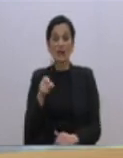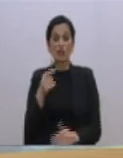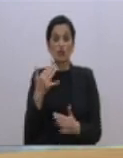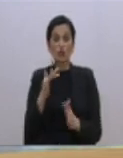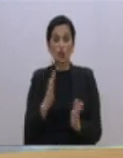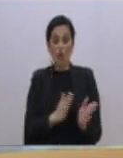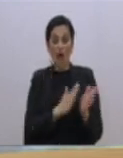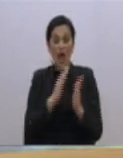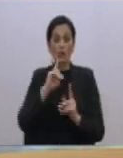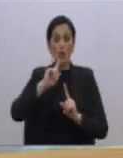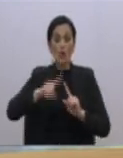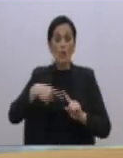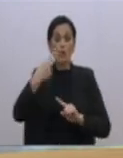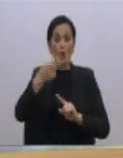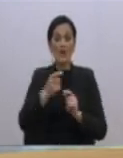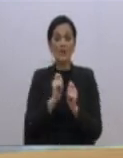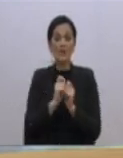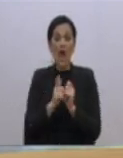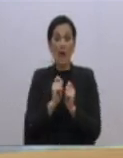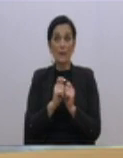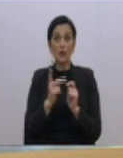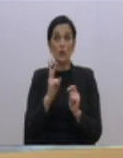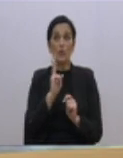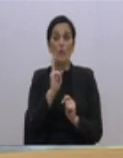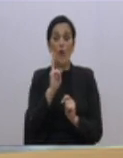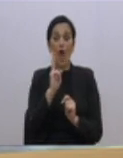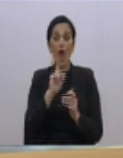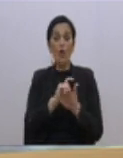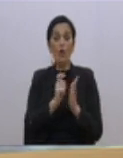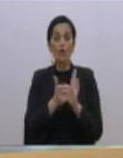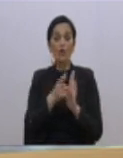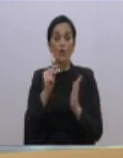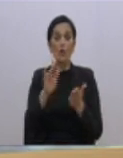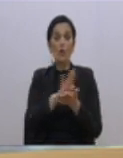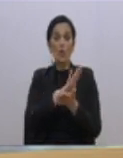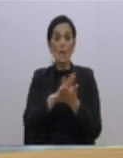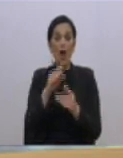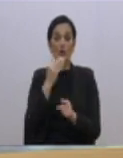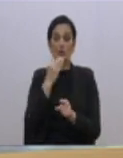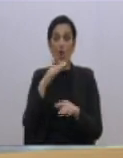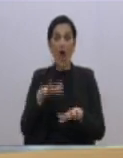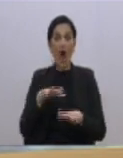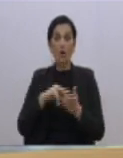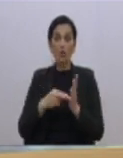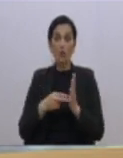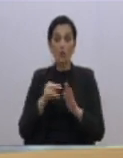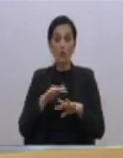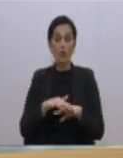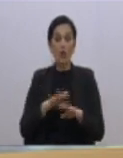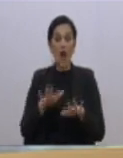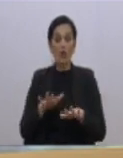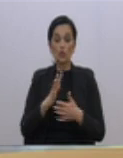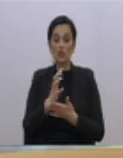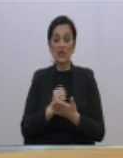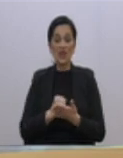ეტაპი მომავალი წლიდან დააფინანსოს მეორე კლასელების უფასო კვება, ამას ადგილობრივი ბიუჯეტი, ადგილობრივი რესურსებით